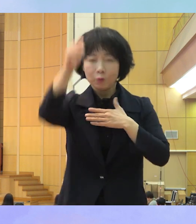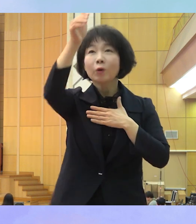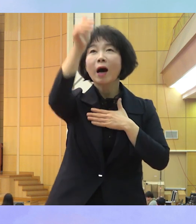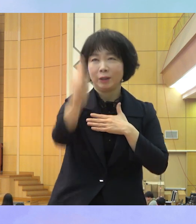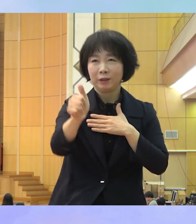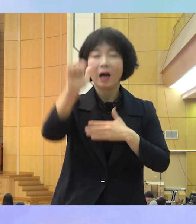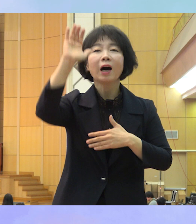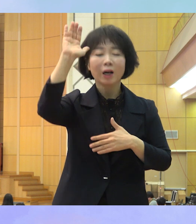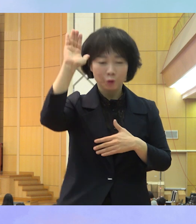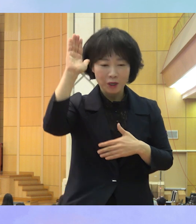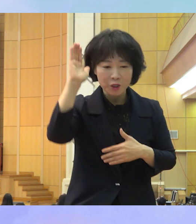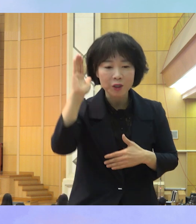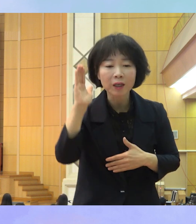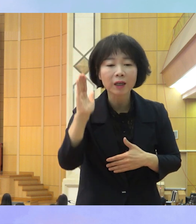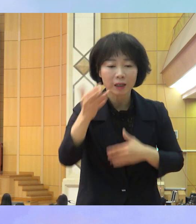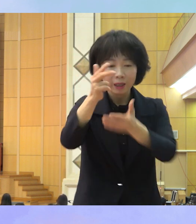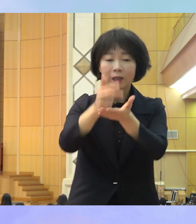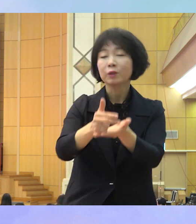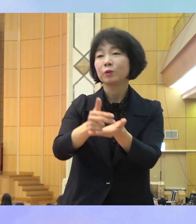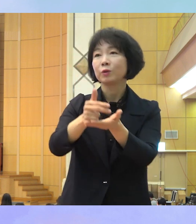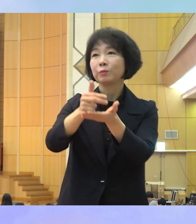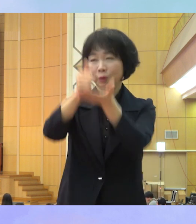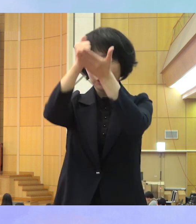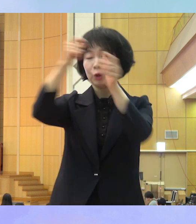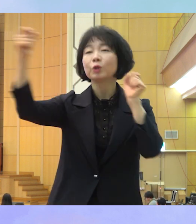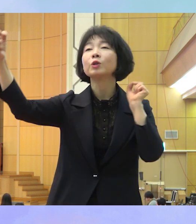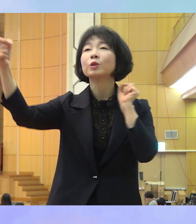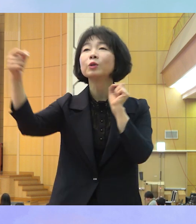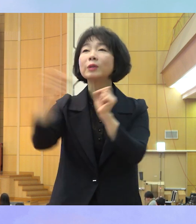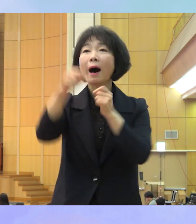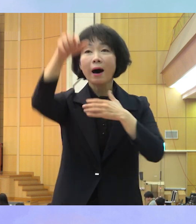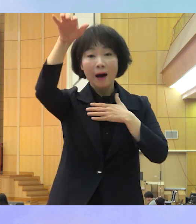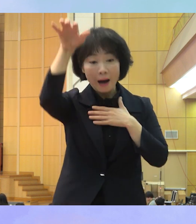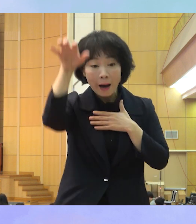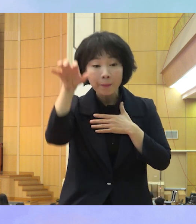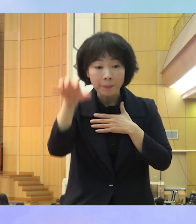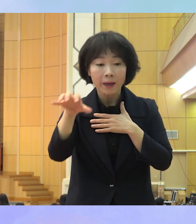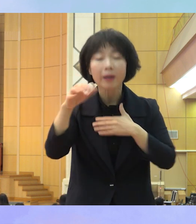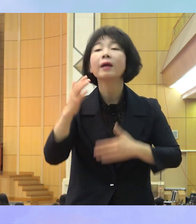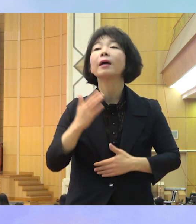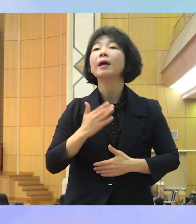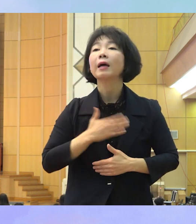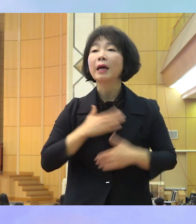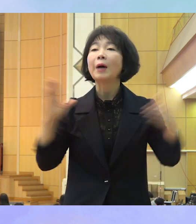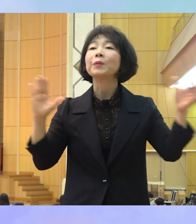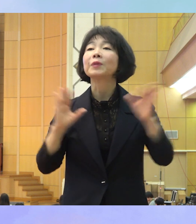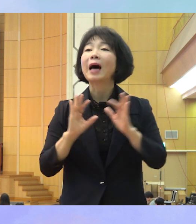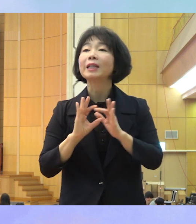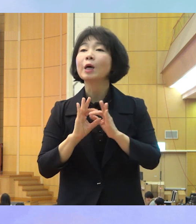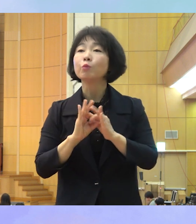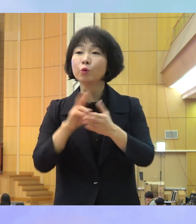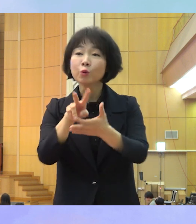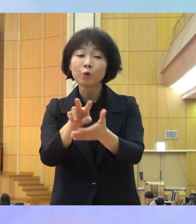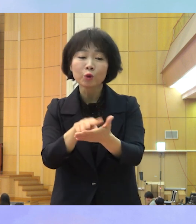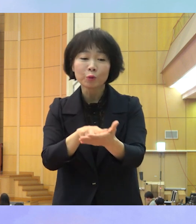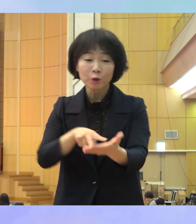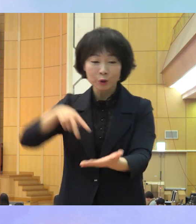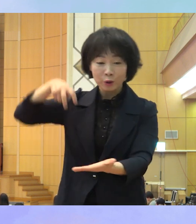삶의 주관자 되신 그분 앞에